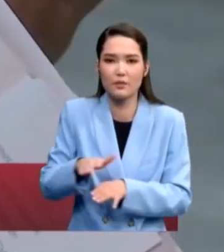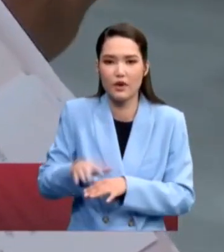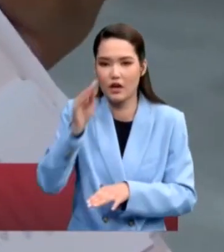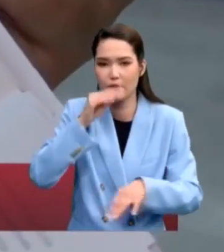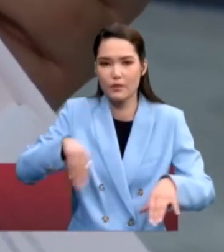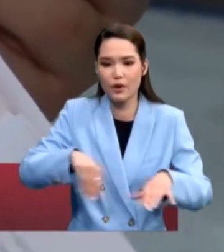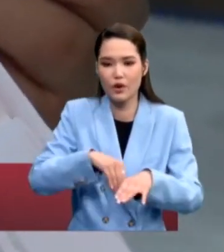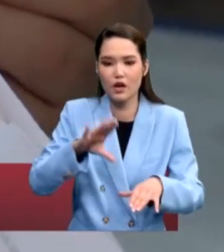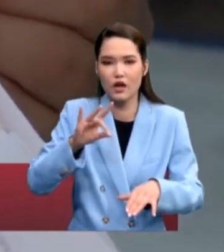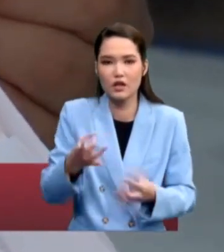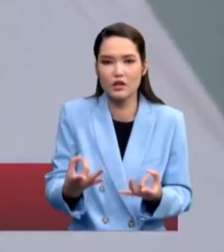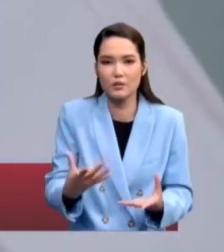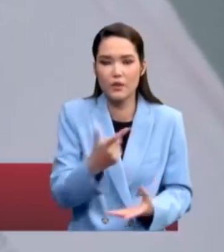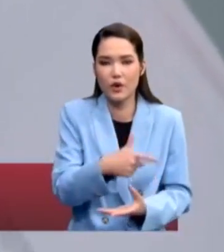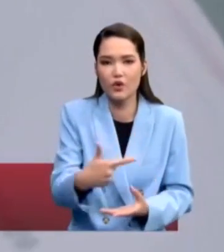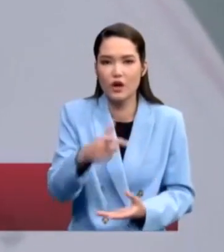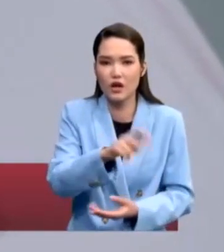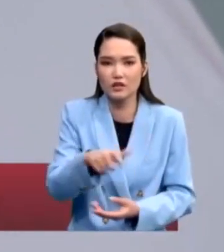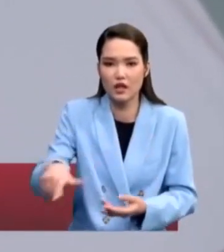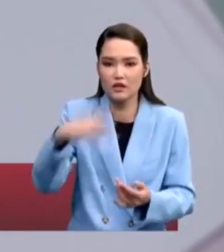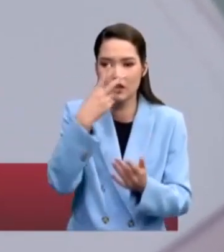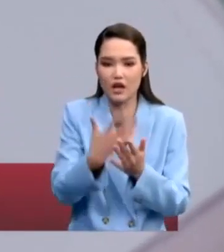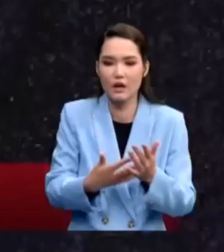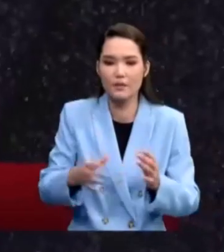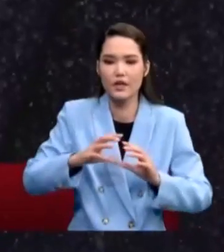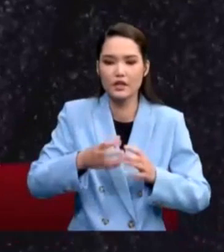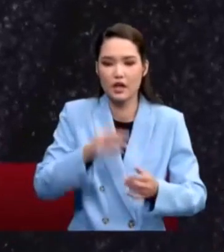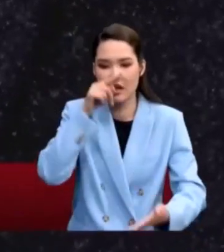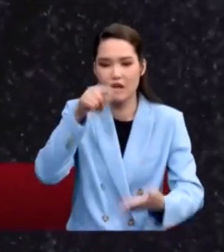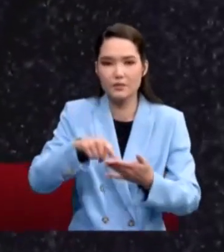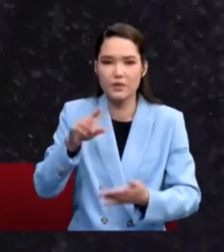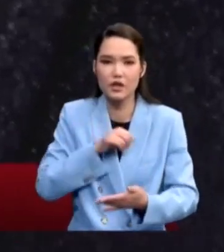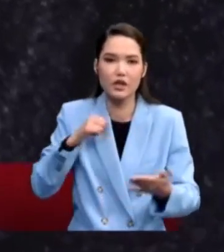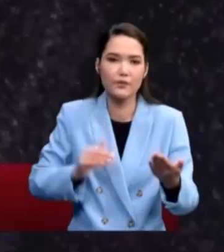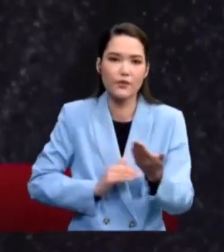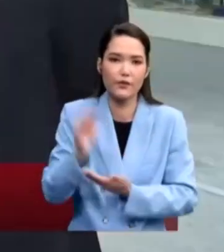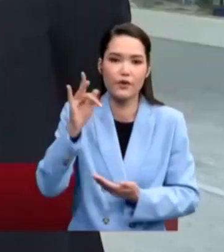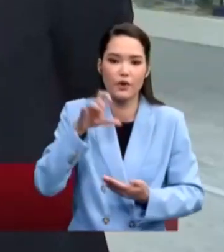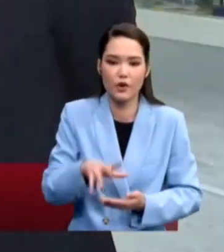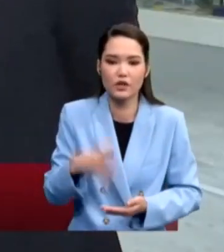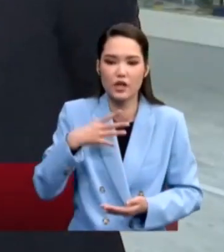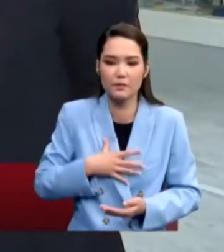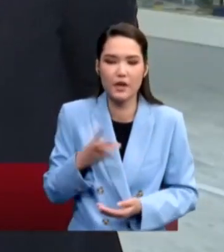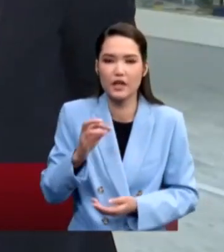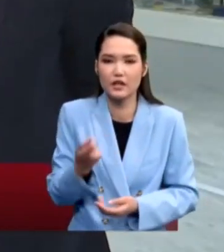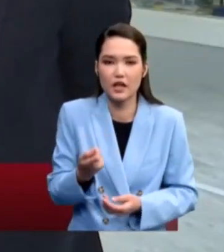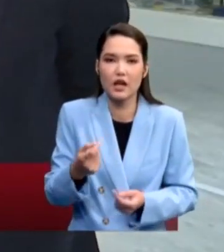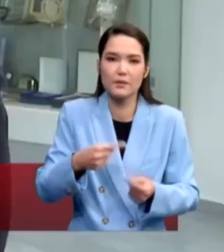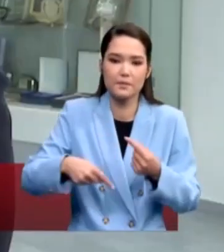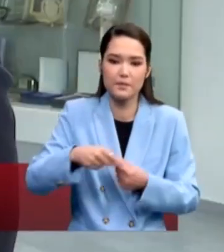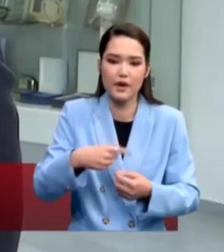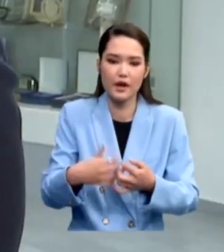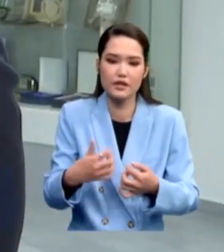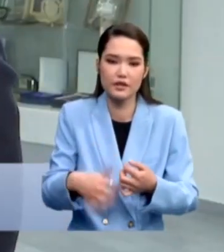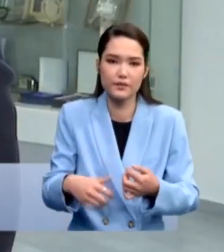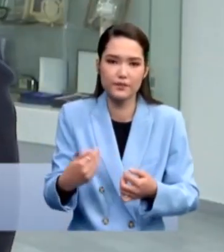ведется за счет простых граждан. Это показывает и налоговые поступления, самый высокий рост которых пришлось на малый и средний бизнес. В